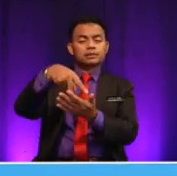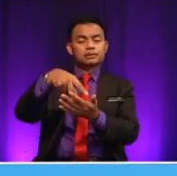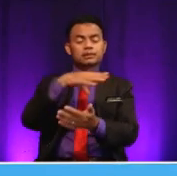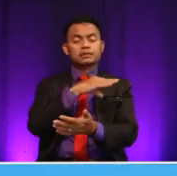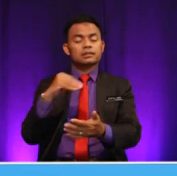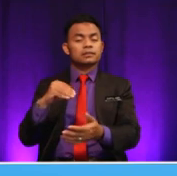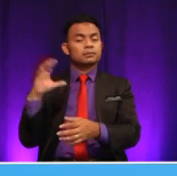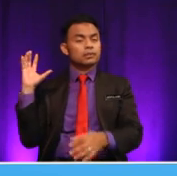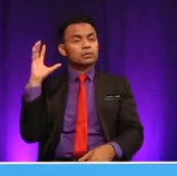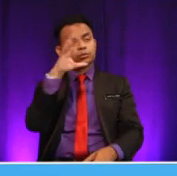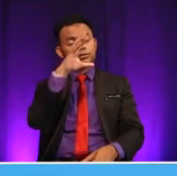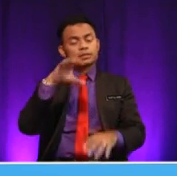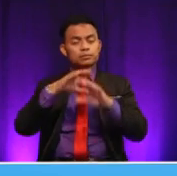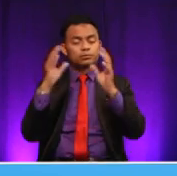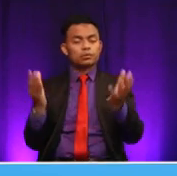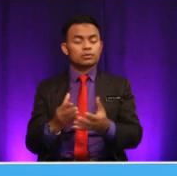oke